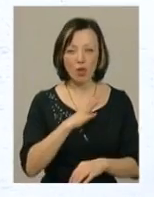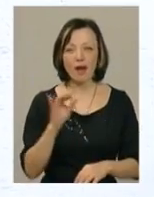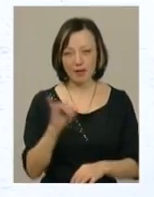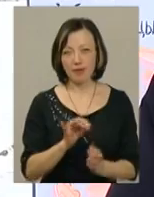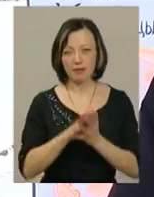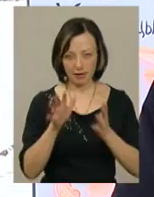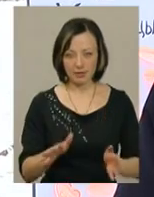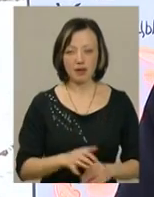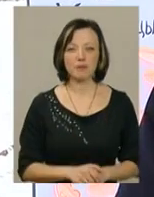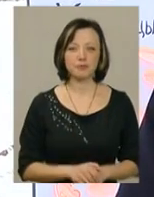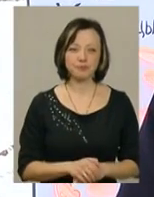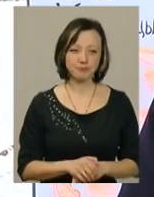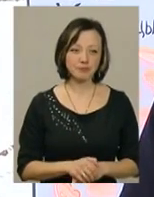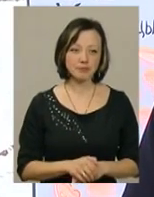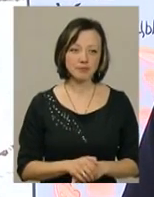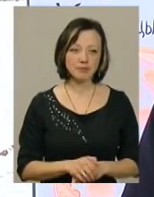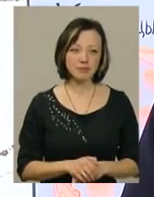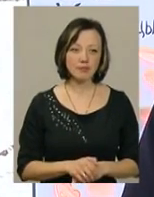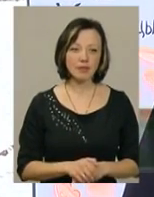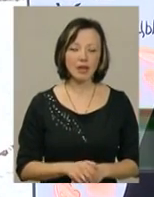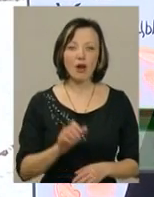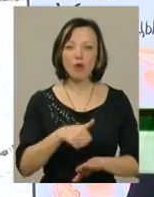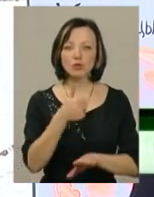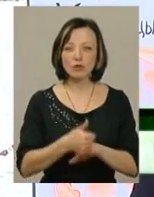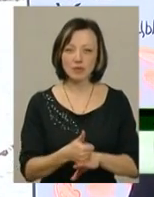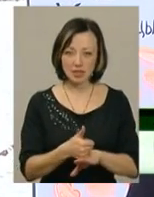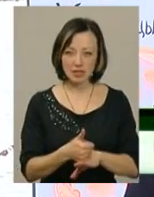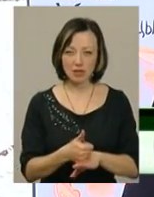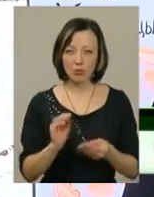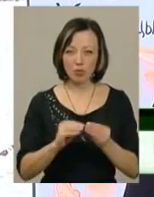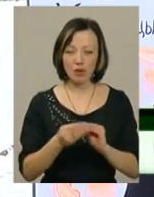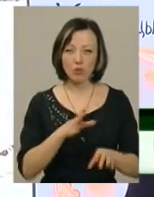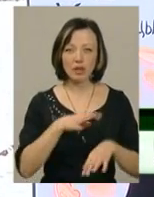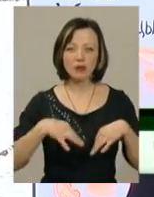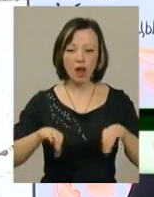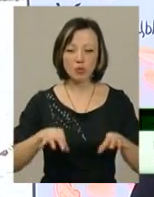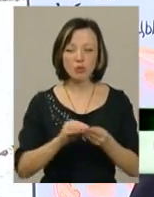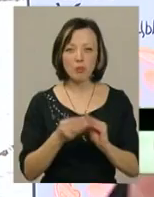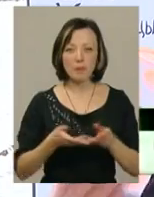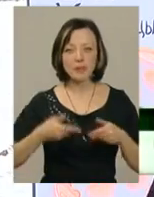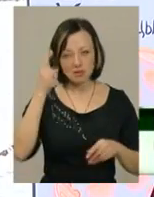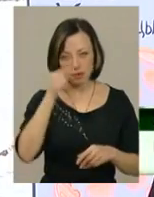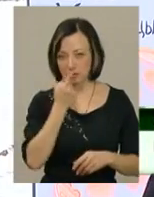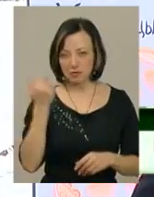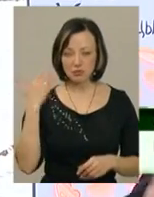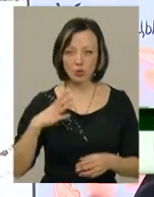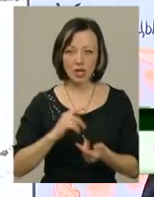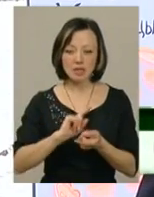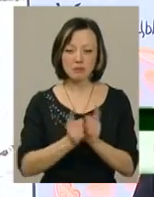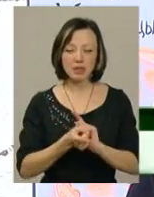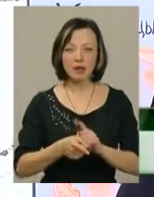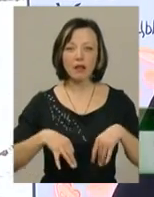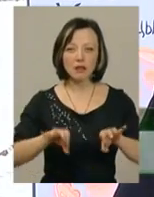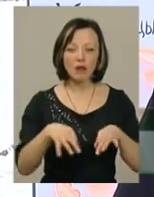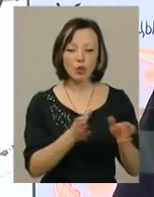критика. Серед таких основних ключових проблем – це були саме транспортні проблеми, тому що ми знаємо, що нещодавно була змінена транспортна